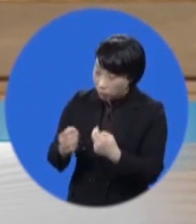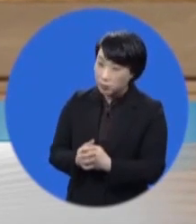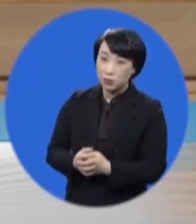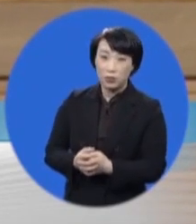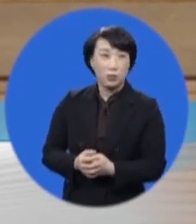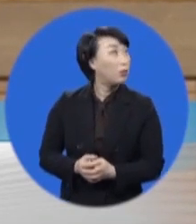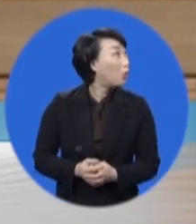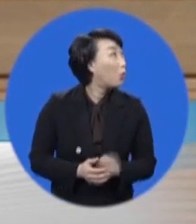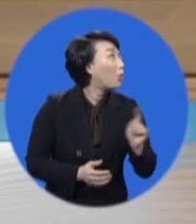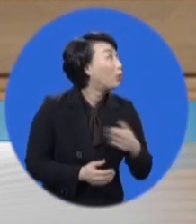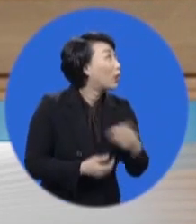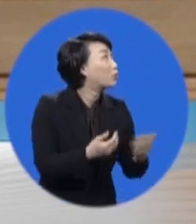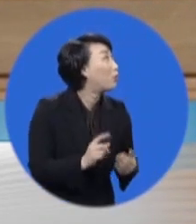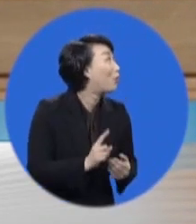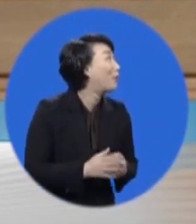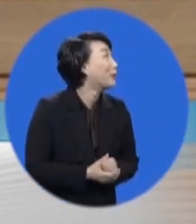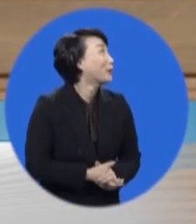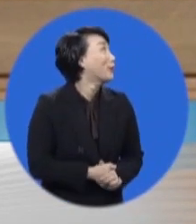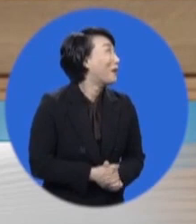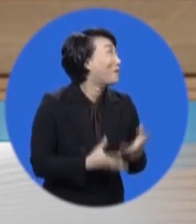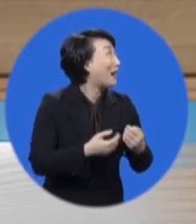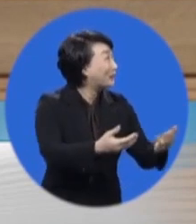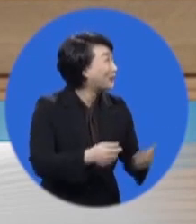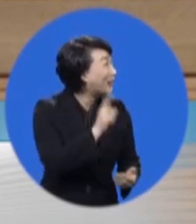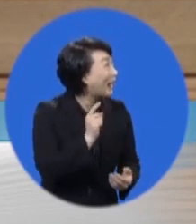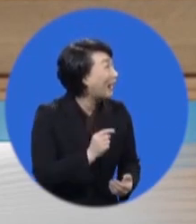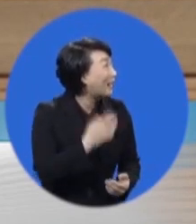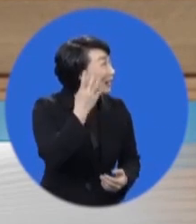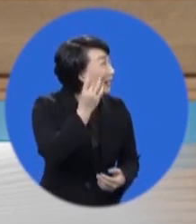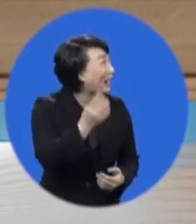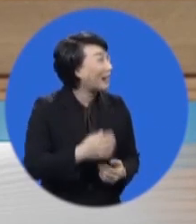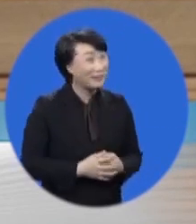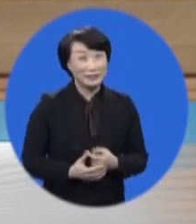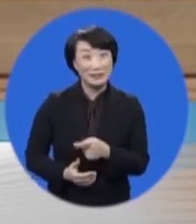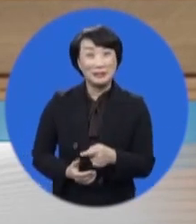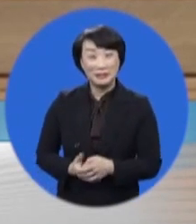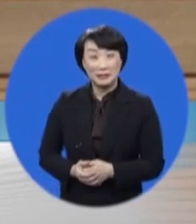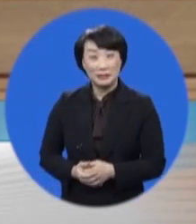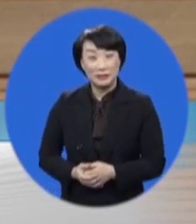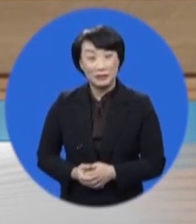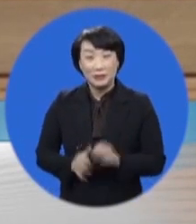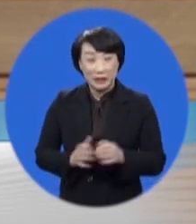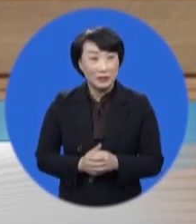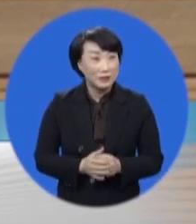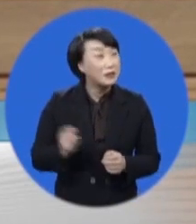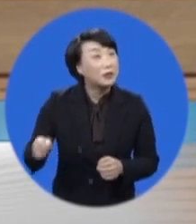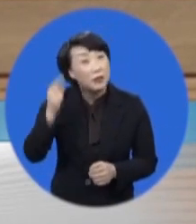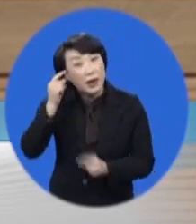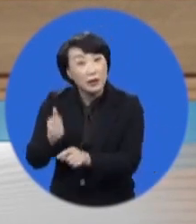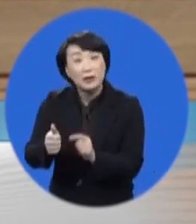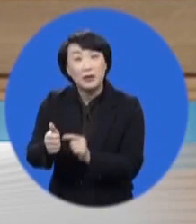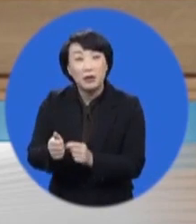그냥 뭐 좀 줄까 해서 아마 많이 줄라나 보다. 보라고는 거 보니까 왜? 그래서 구걸해서